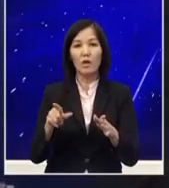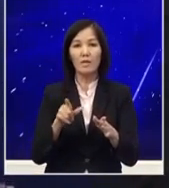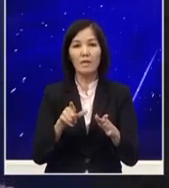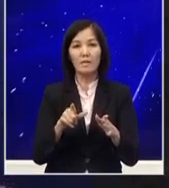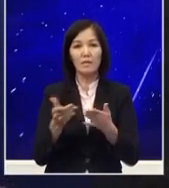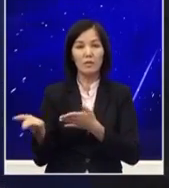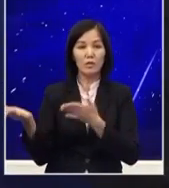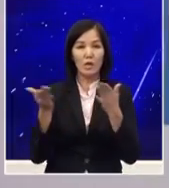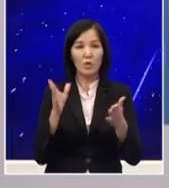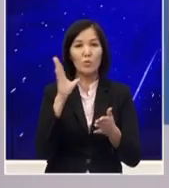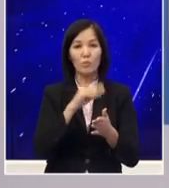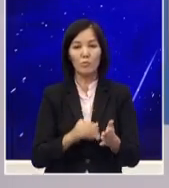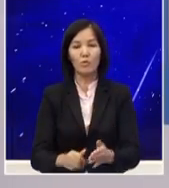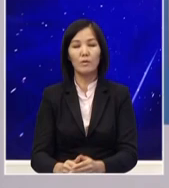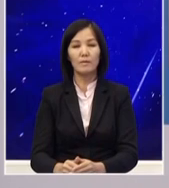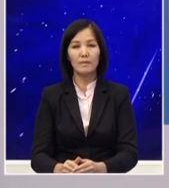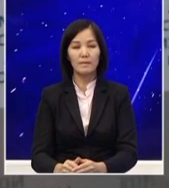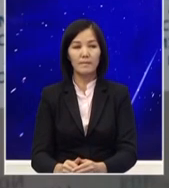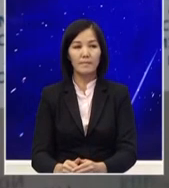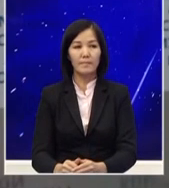азаматтарда шақырылуы мүмкін.